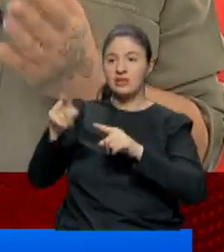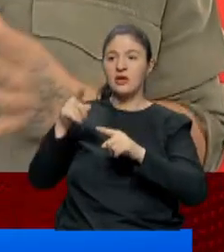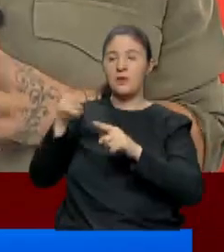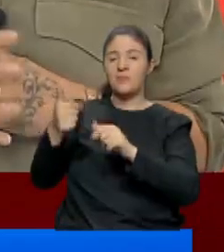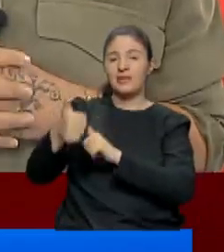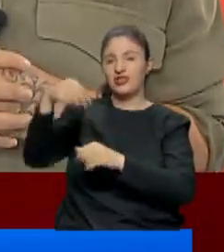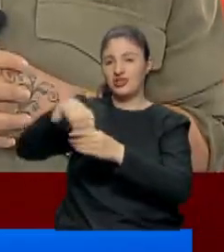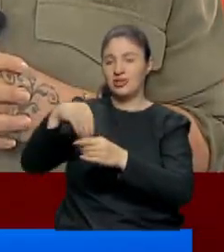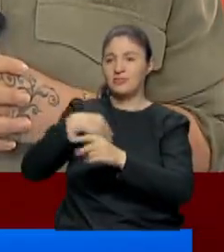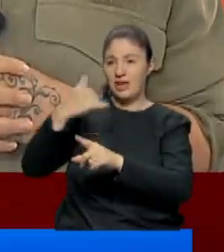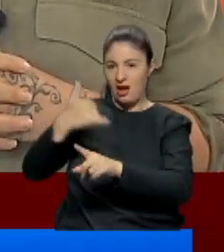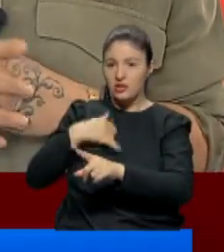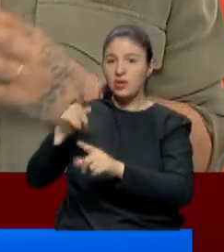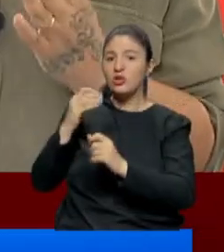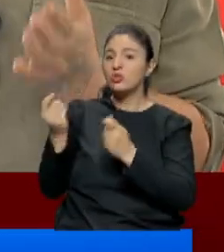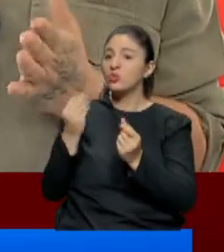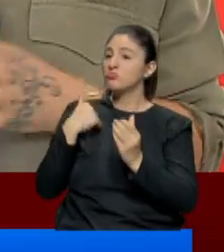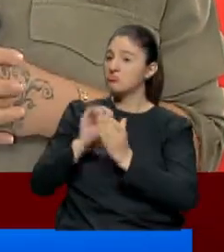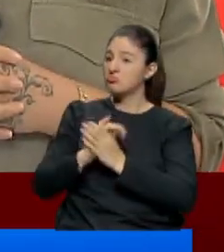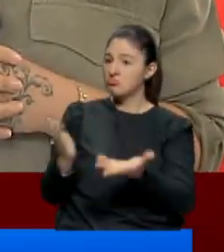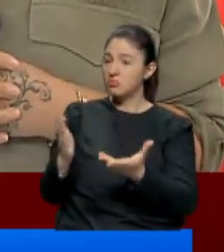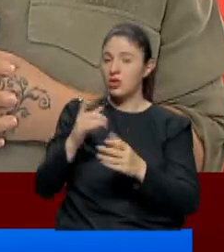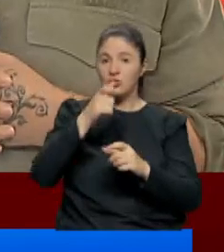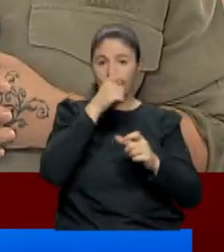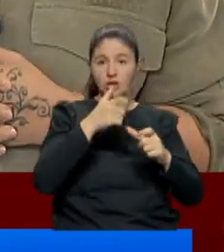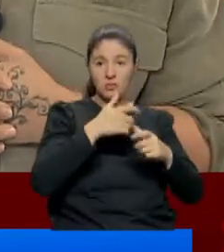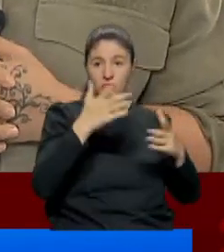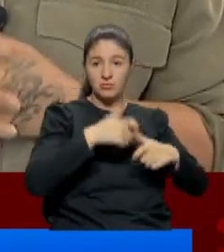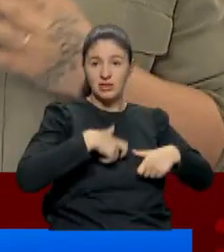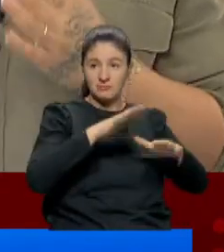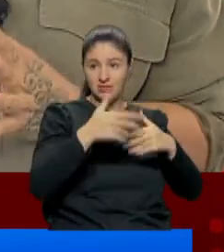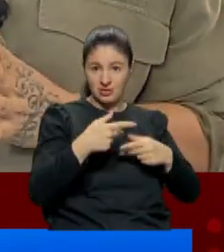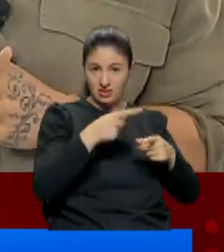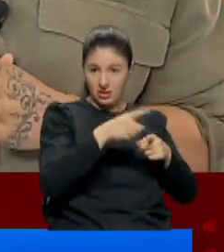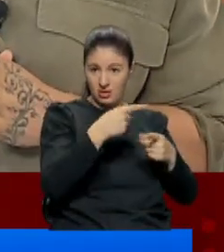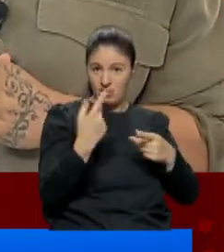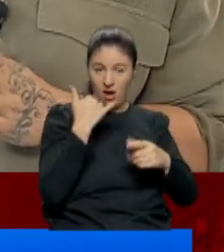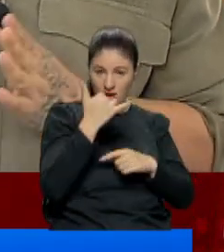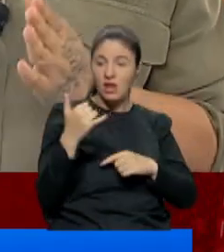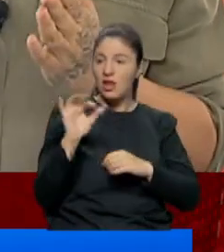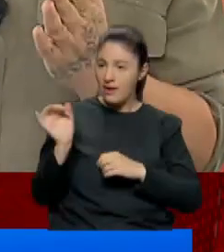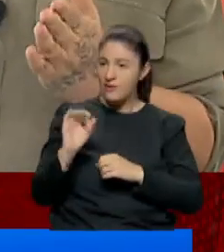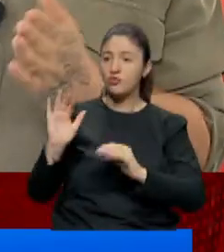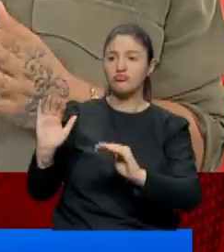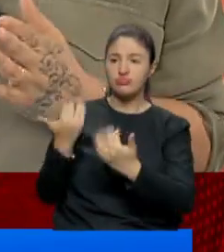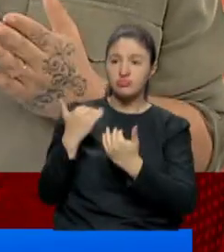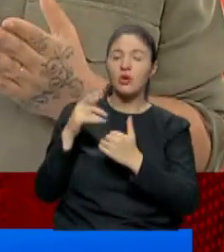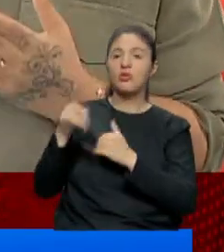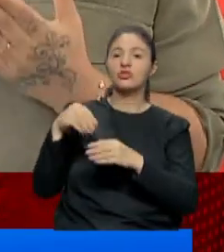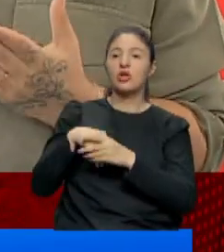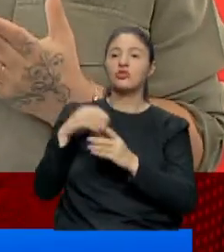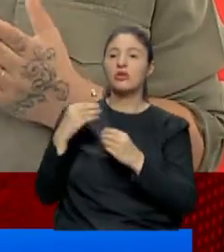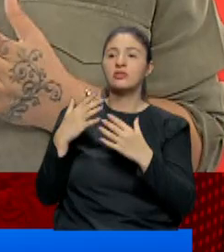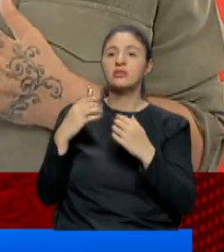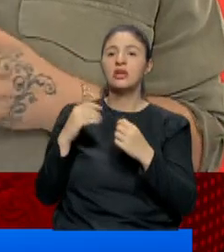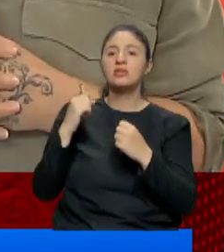daima Sati başkanlığına Biz aradılar yapmış olduğunuz çok takdir edilecek bir mesaj atabilir Evet onlar çok büyük destek verdiler E biz bunu bir